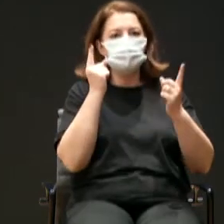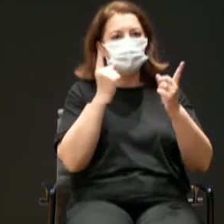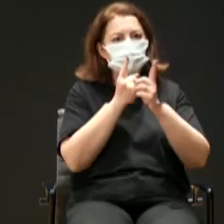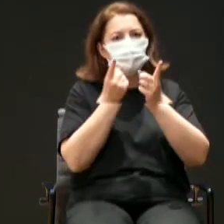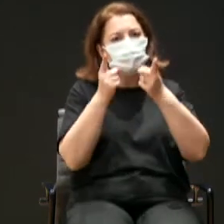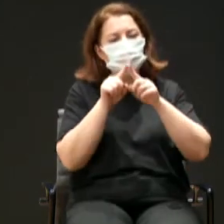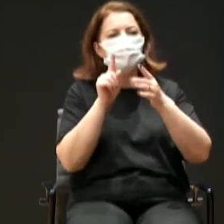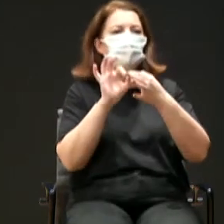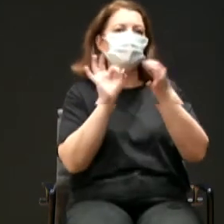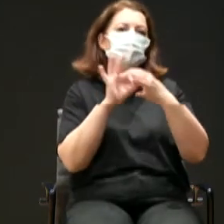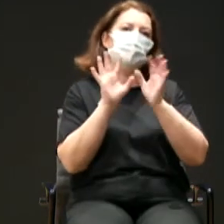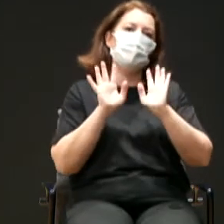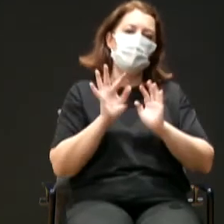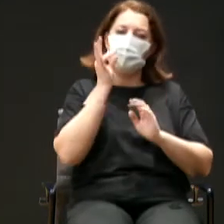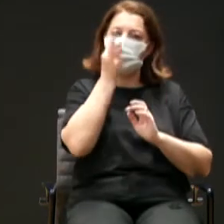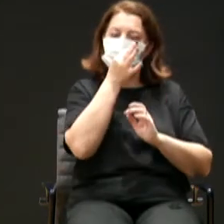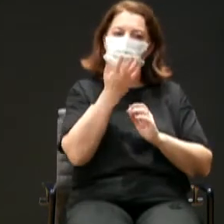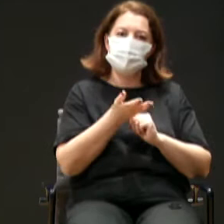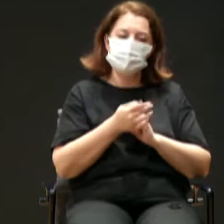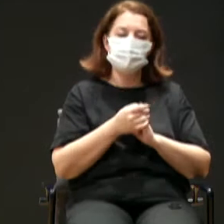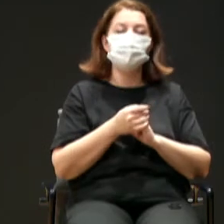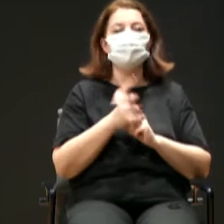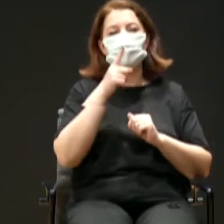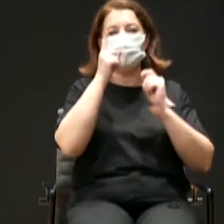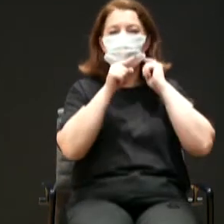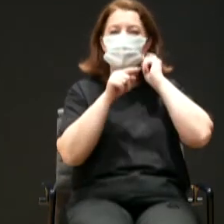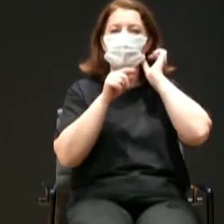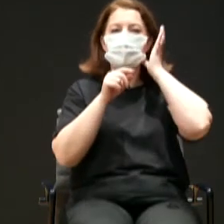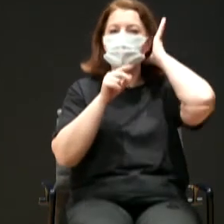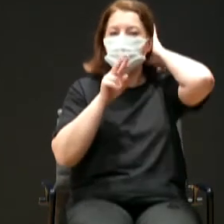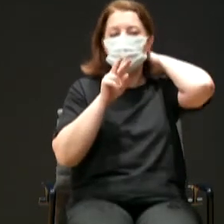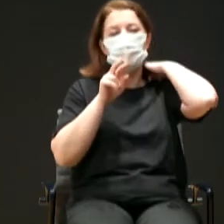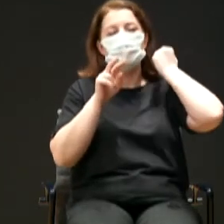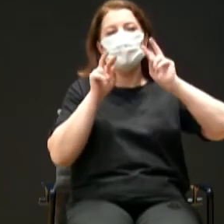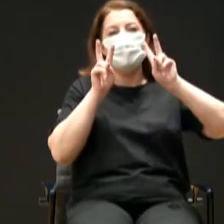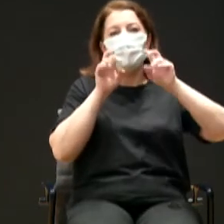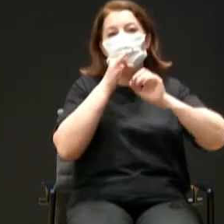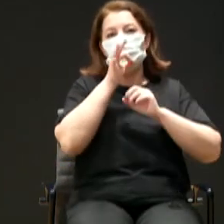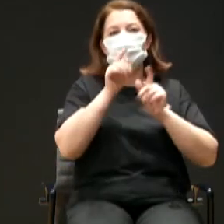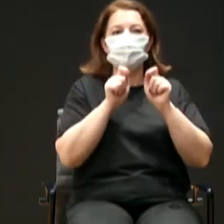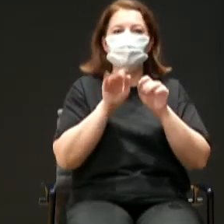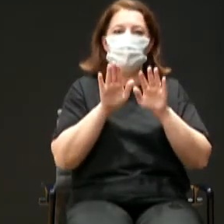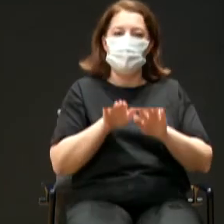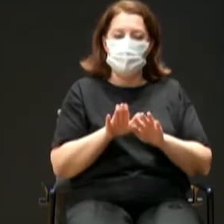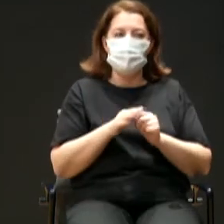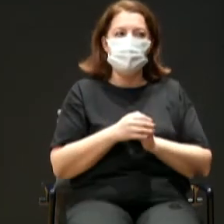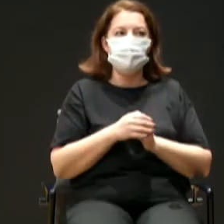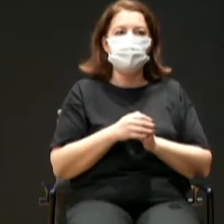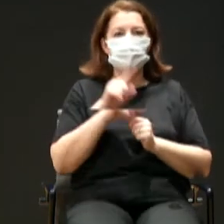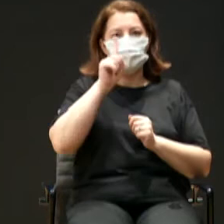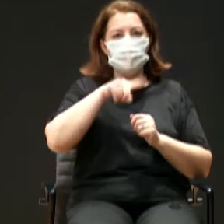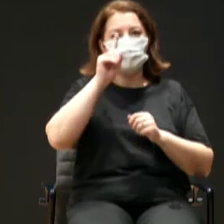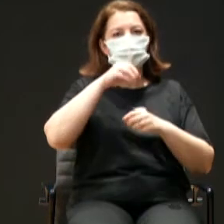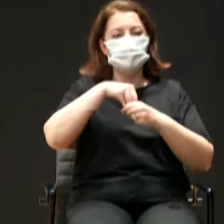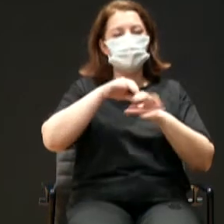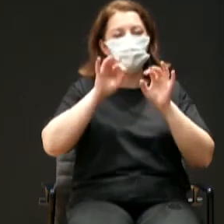bir dille çözerler. Bu kadar basit. O yüzden bu konuyu ben ifade etmek durumunda kaldığıma inanıyorum. Gündeme geçmek